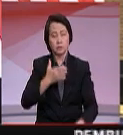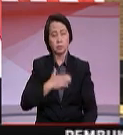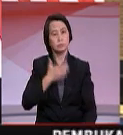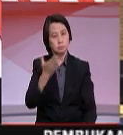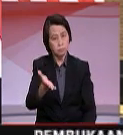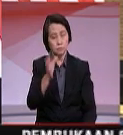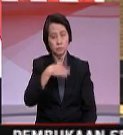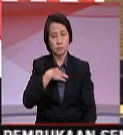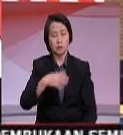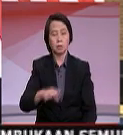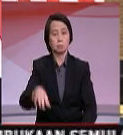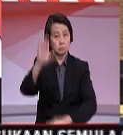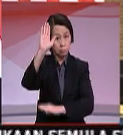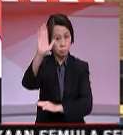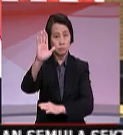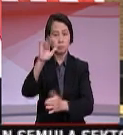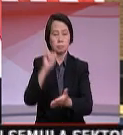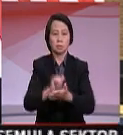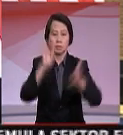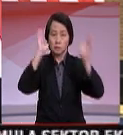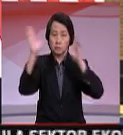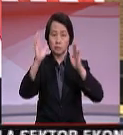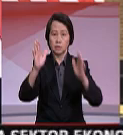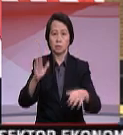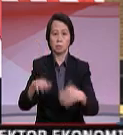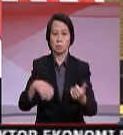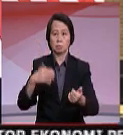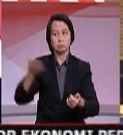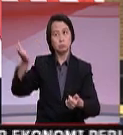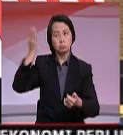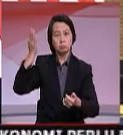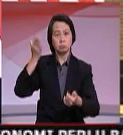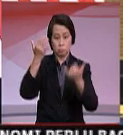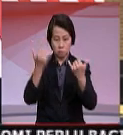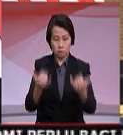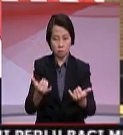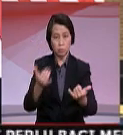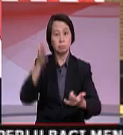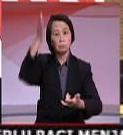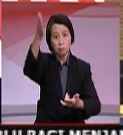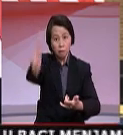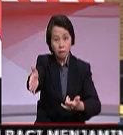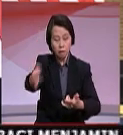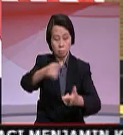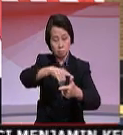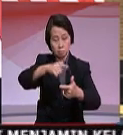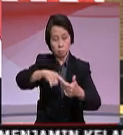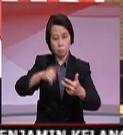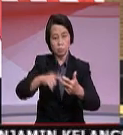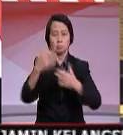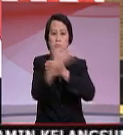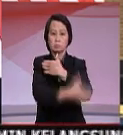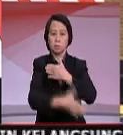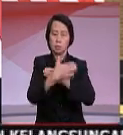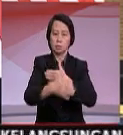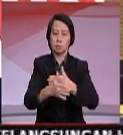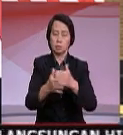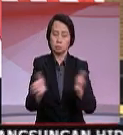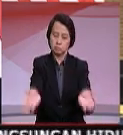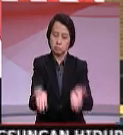ardent assurance that Malaysia was, is and will always be a country that is